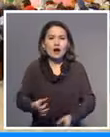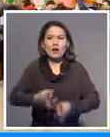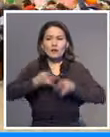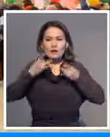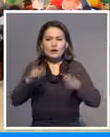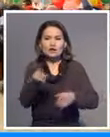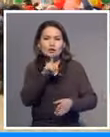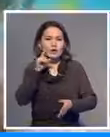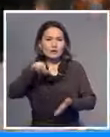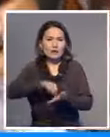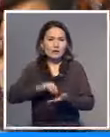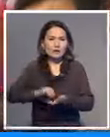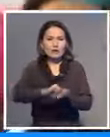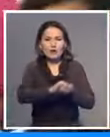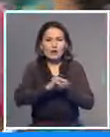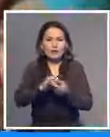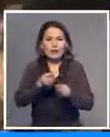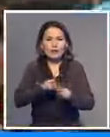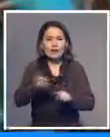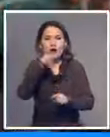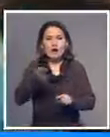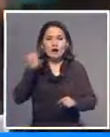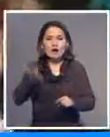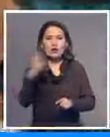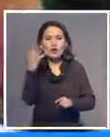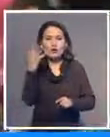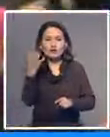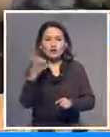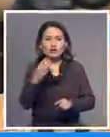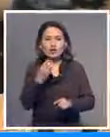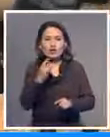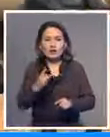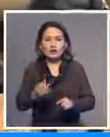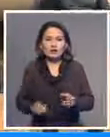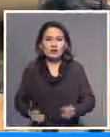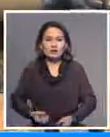флешмоб ұйымдастырылды. Ассамблея логотипі бейнеленген 500 шар аспанға ұшырылды.